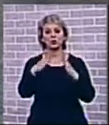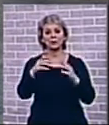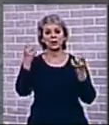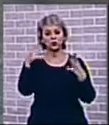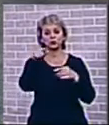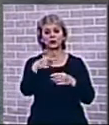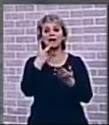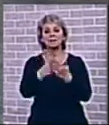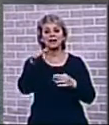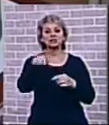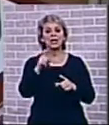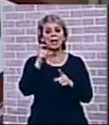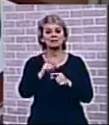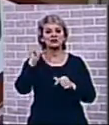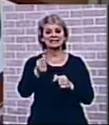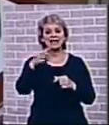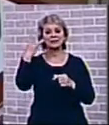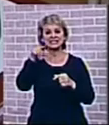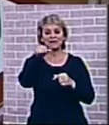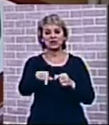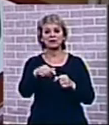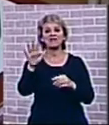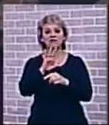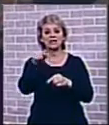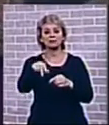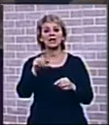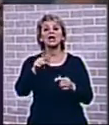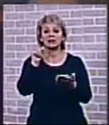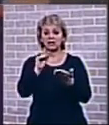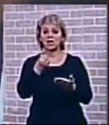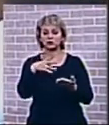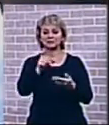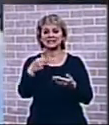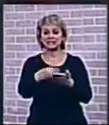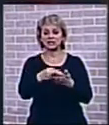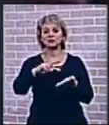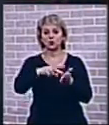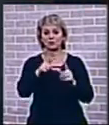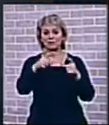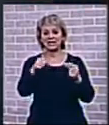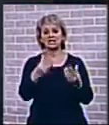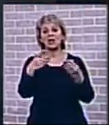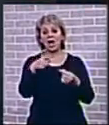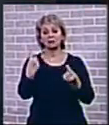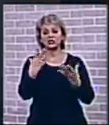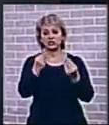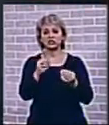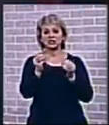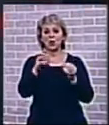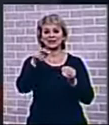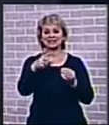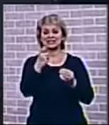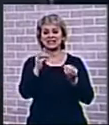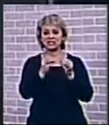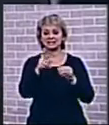культуры. Показывать здесь обещают самые современные фильмы и по доступным ценам. Стоимость билета в будний день от 110 рублей,